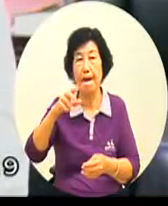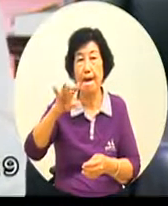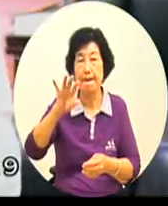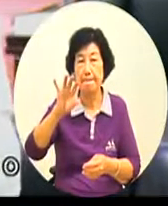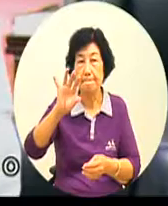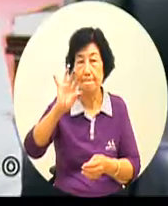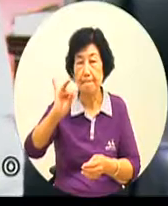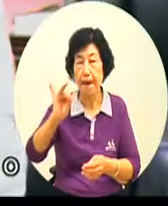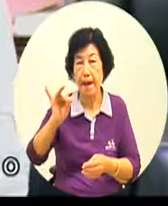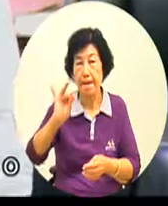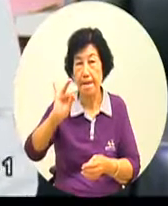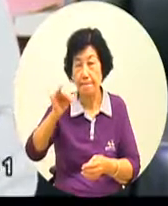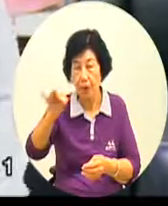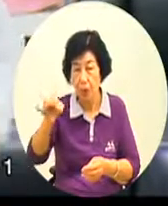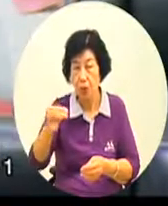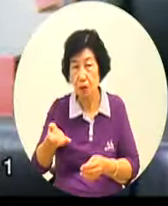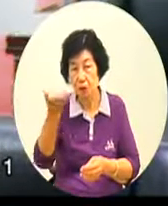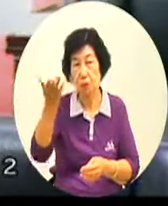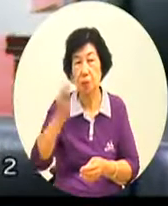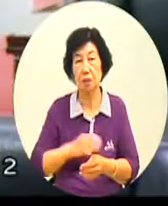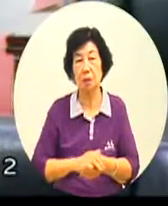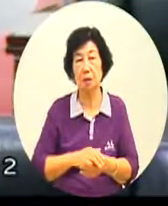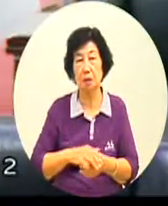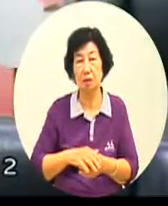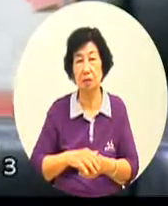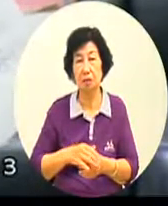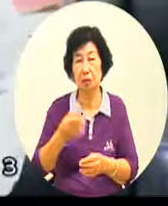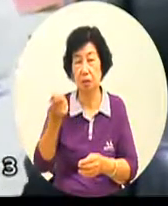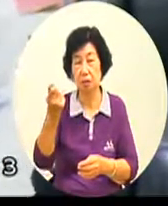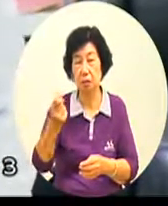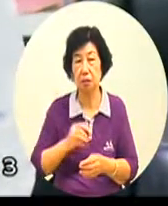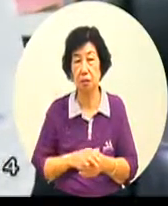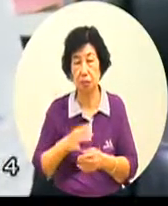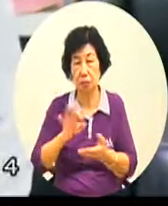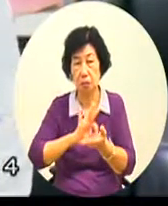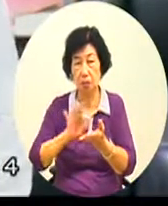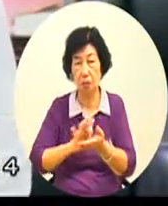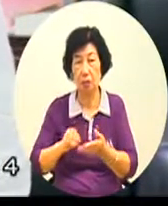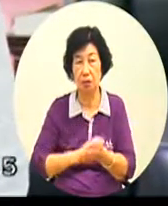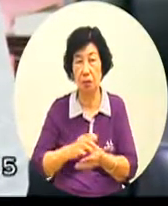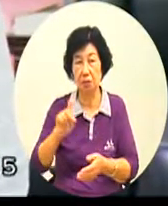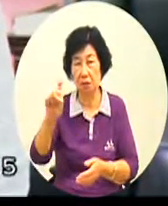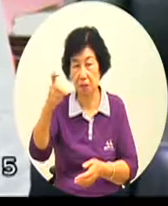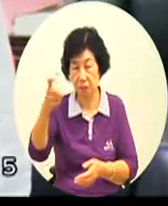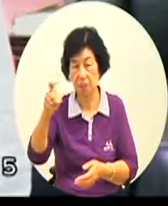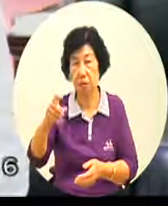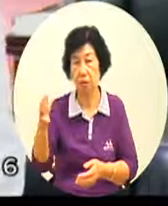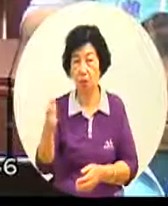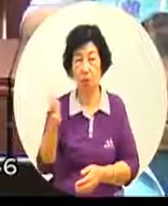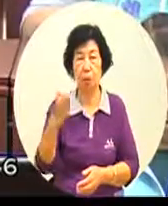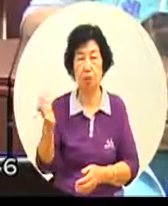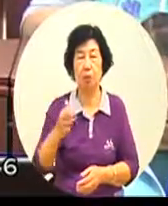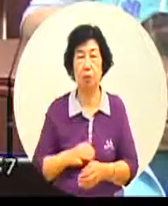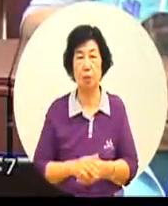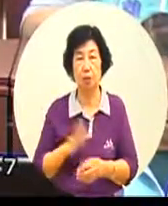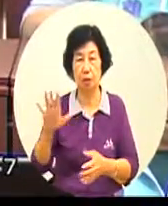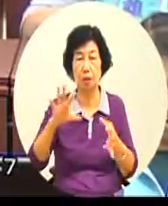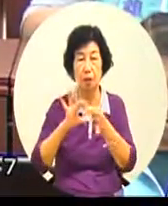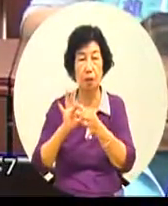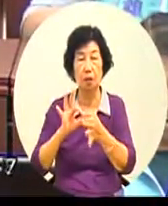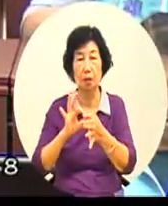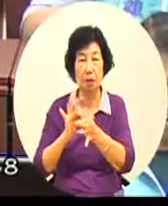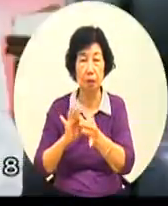啦。对哈， 可能 少者几十万， 可能经费可能十万左右，没关系，详细的数字还是精确的数字再跟议